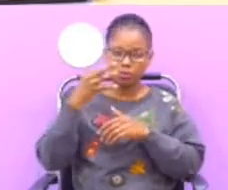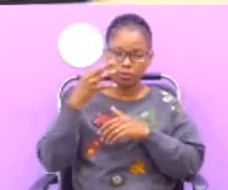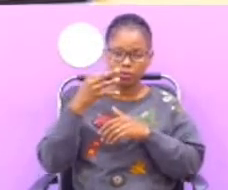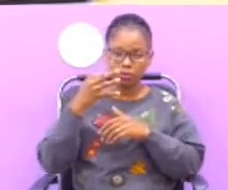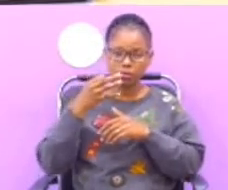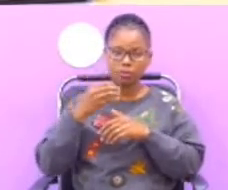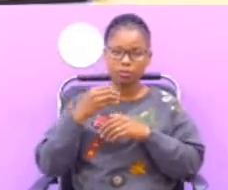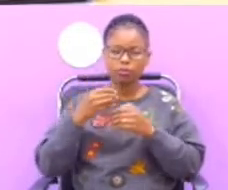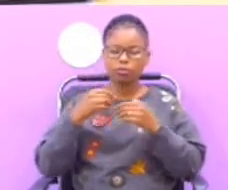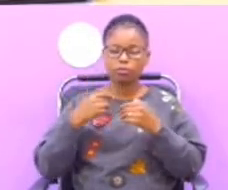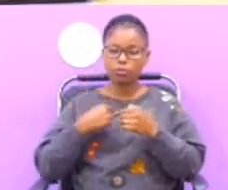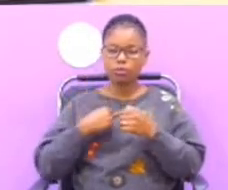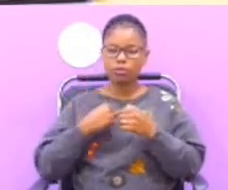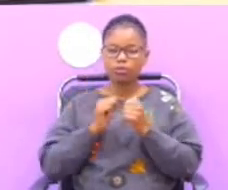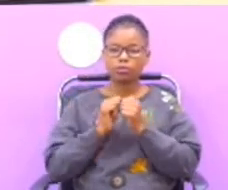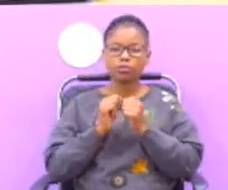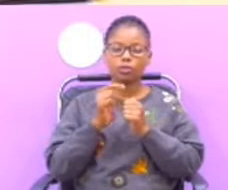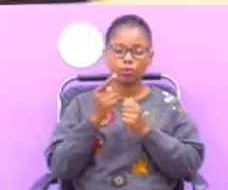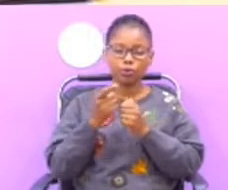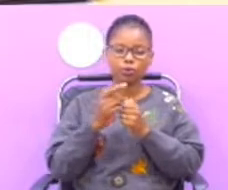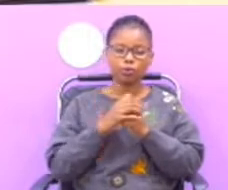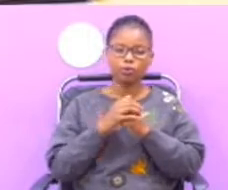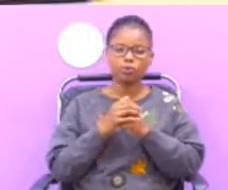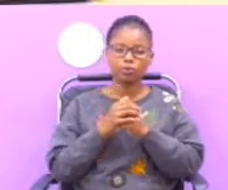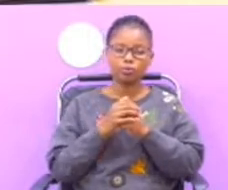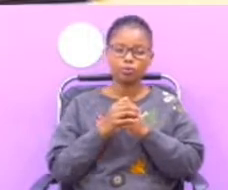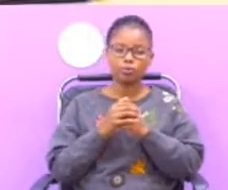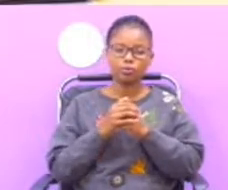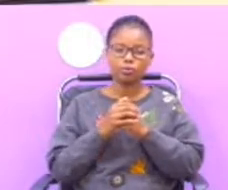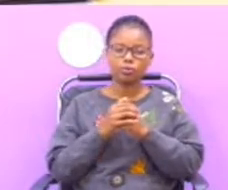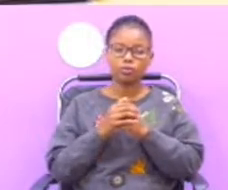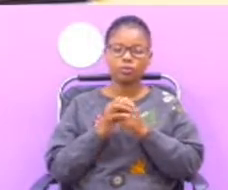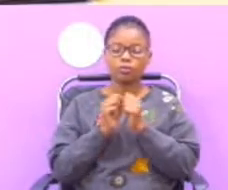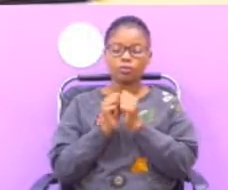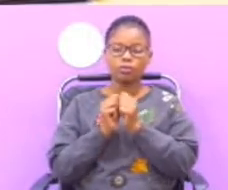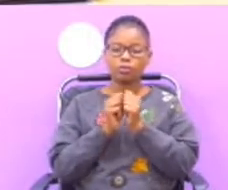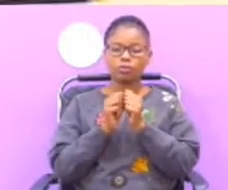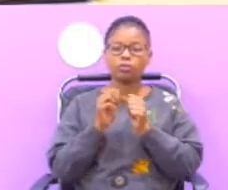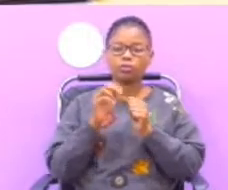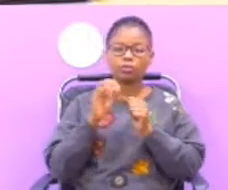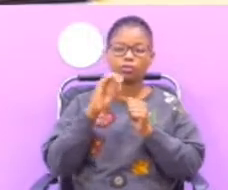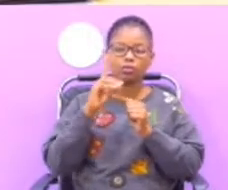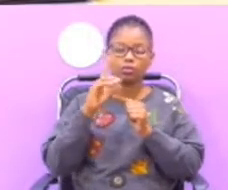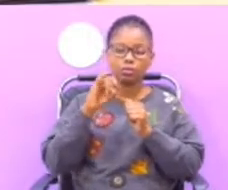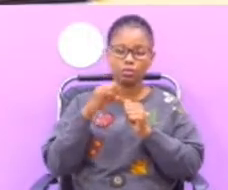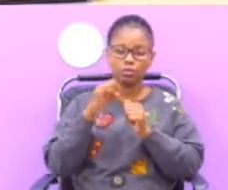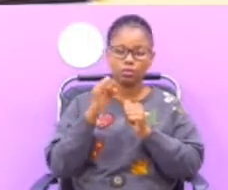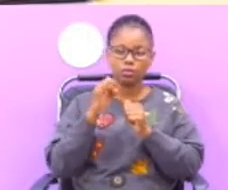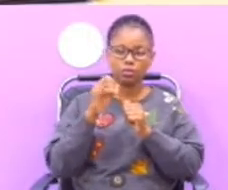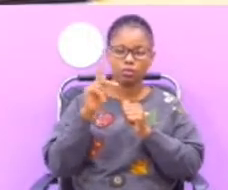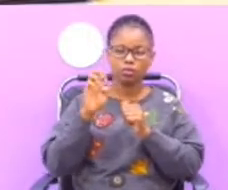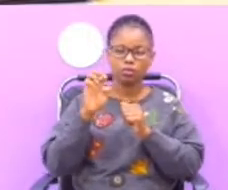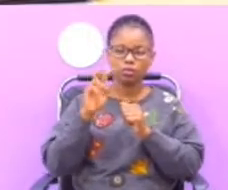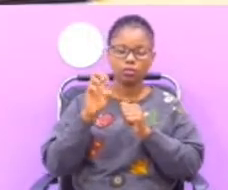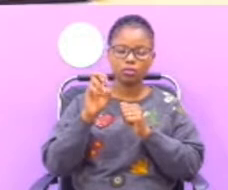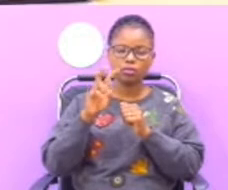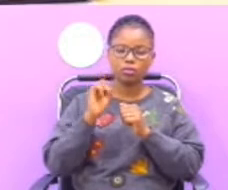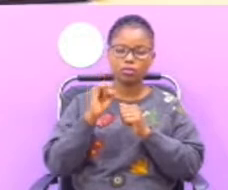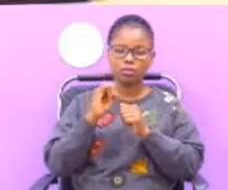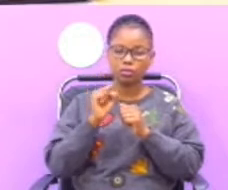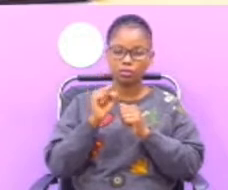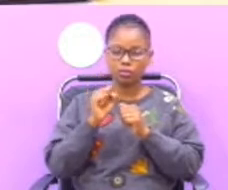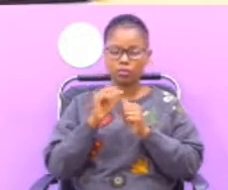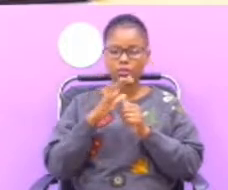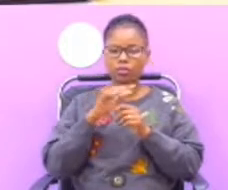Niĩ hamwe nawe tũranyitanĩra na DJ Kevis na tũgacoka tũkanyitanĩra na Milka